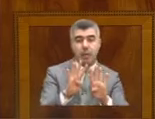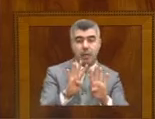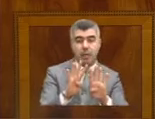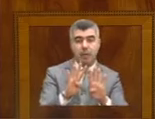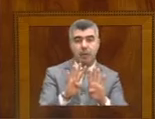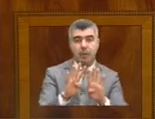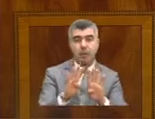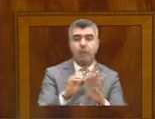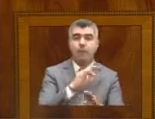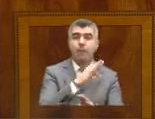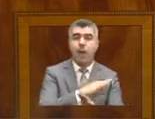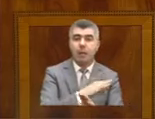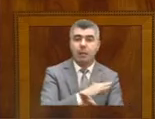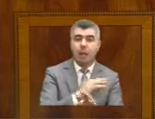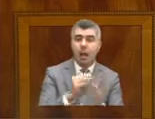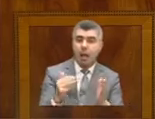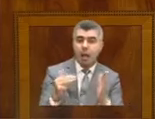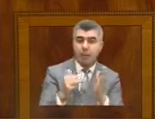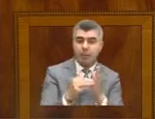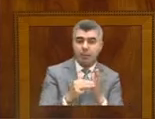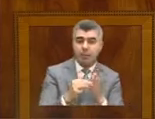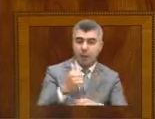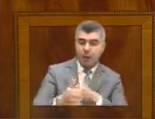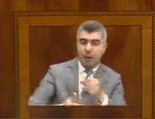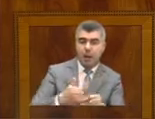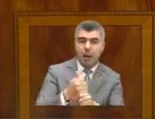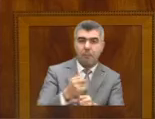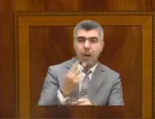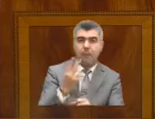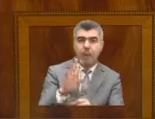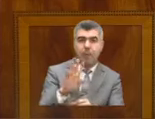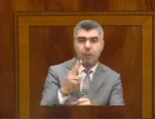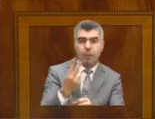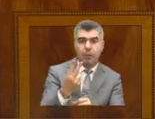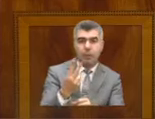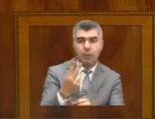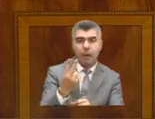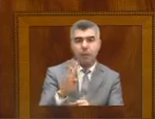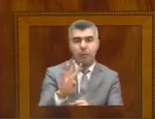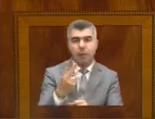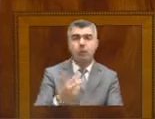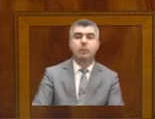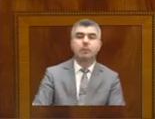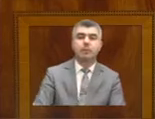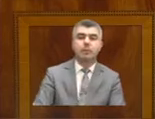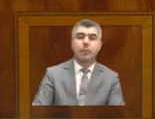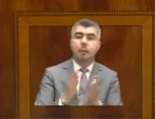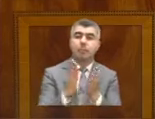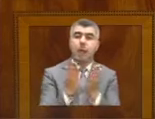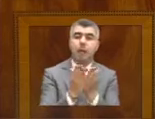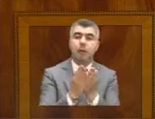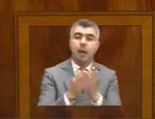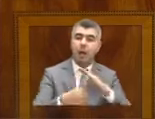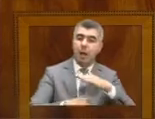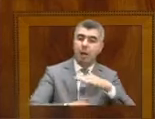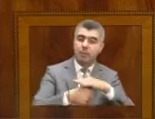983,654 مستفيد برسم الموسم الدراسي 24-25، وتوسيع مدارس الرياضة لتشمل